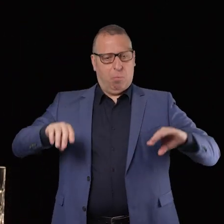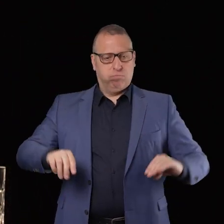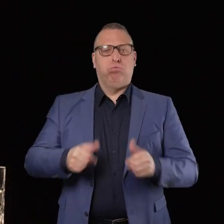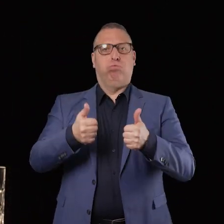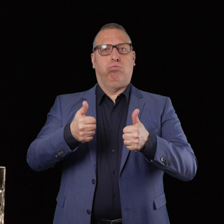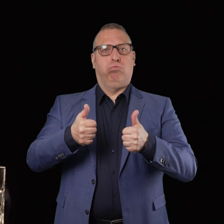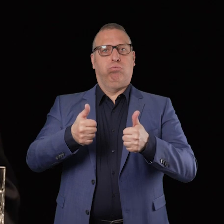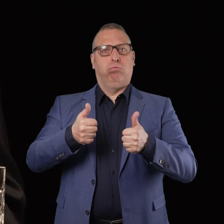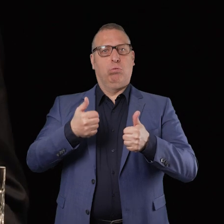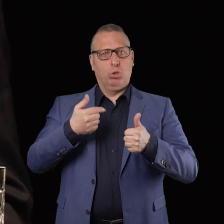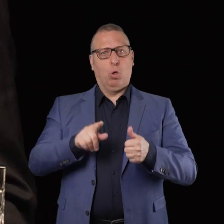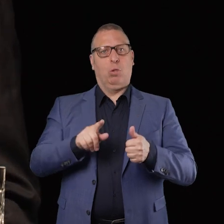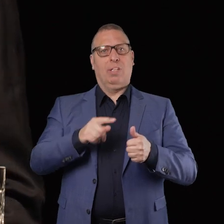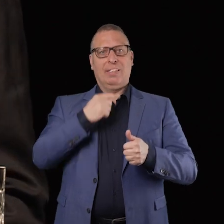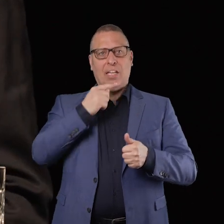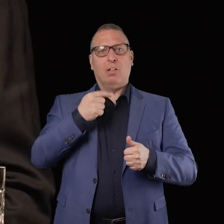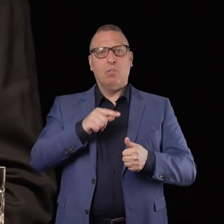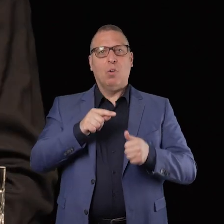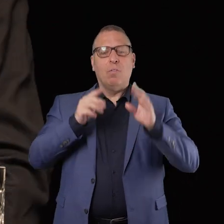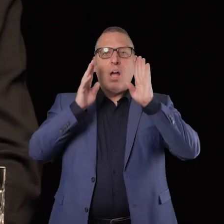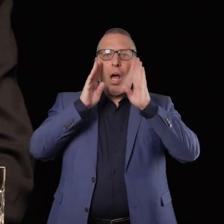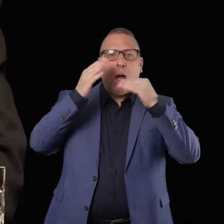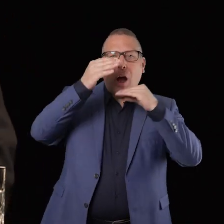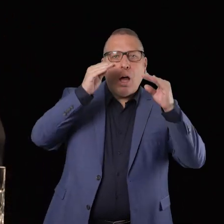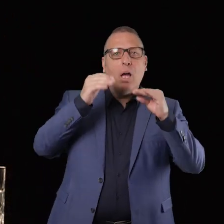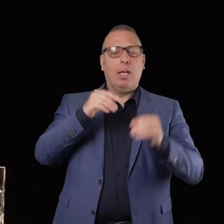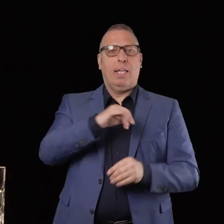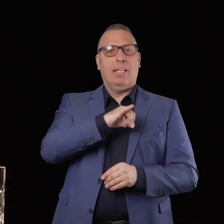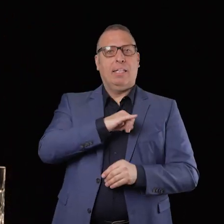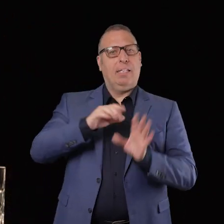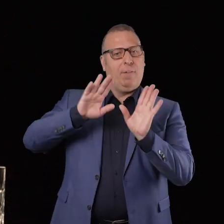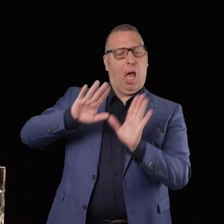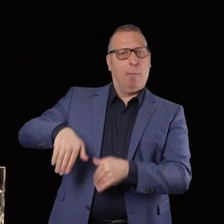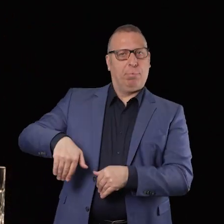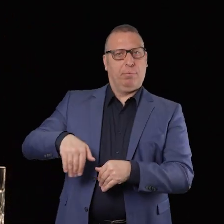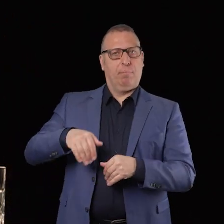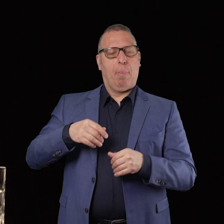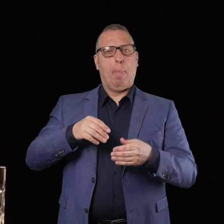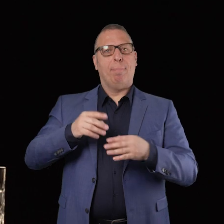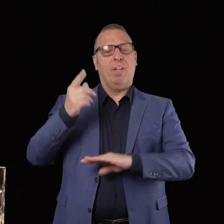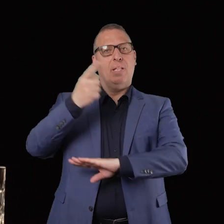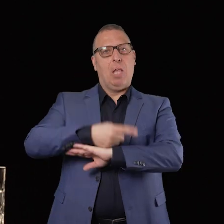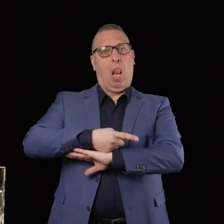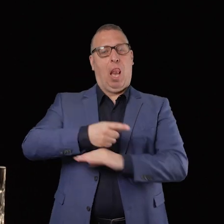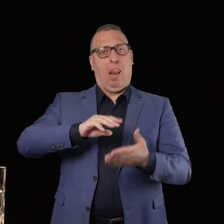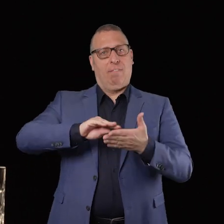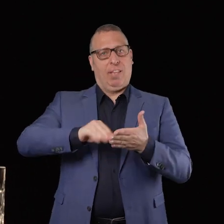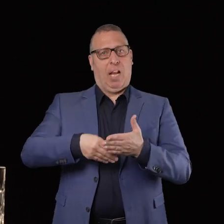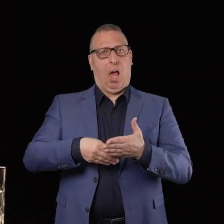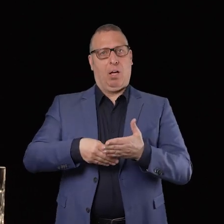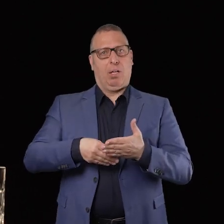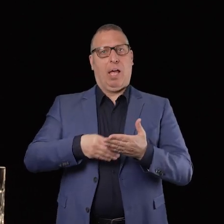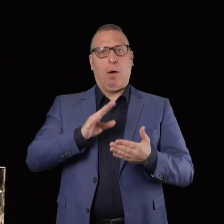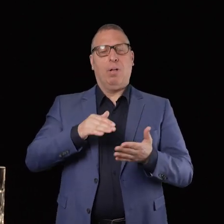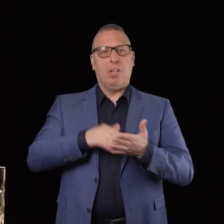Entstehen eine Absage an eng verstandene und kleinliche Interessen. Der Zollvertrag